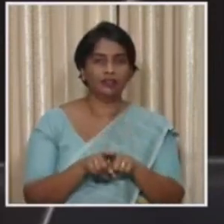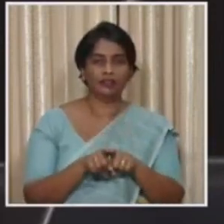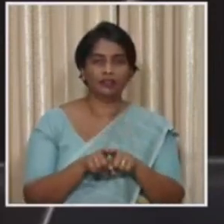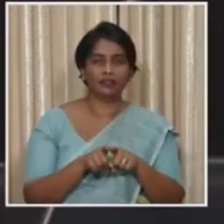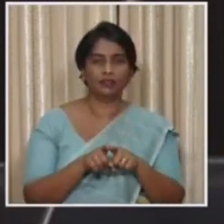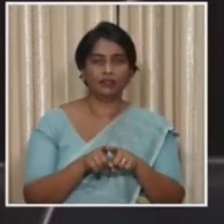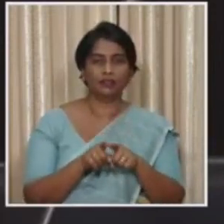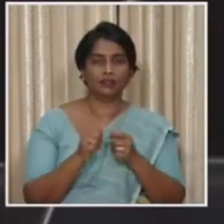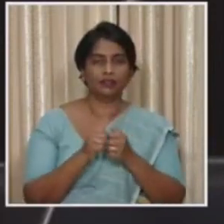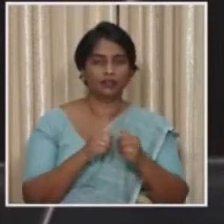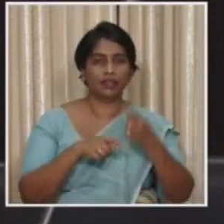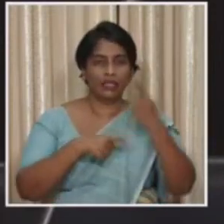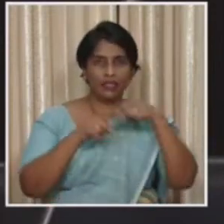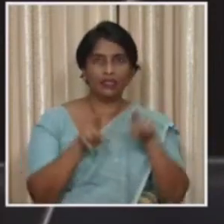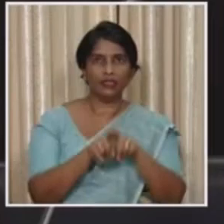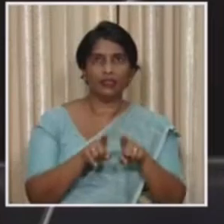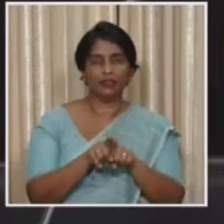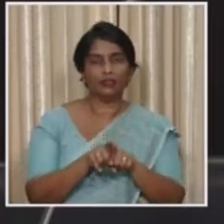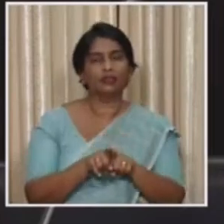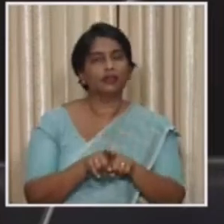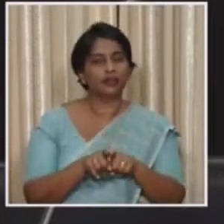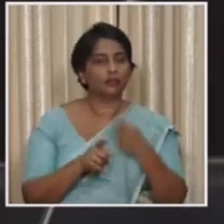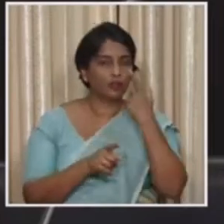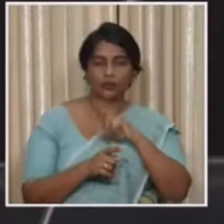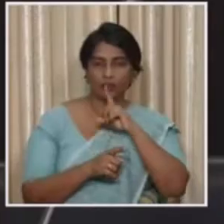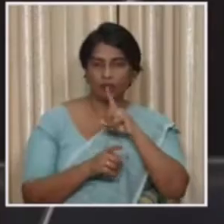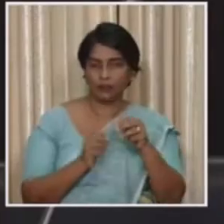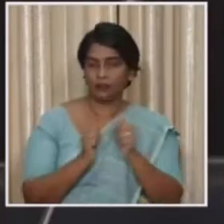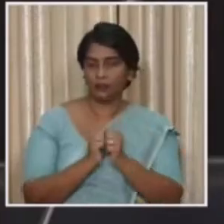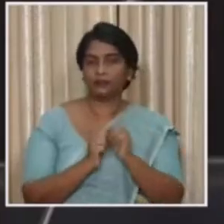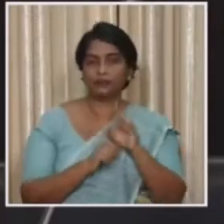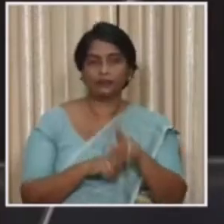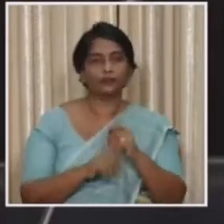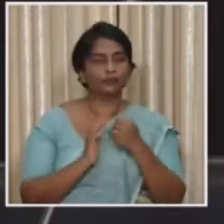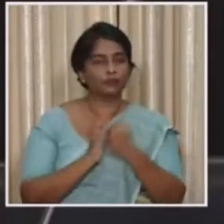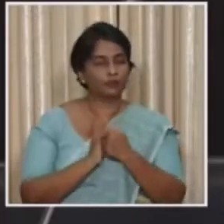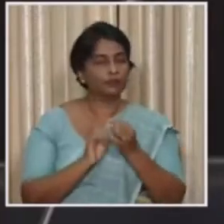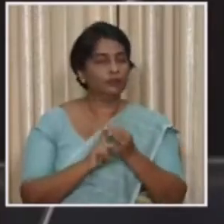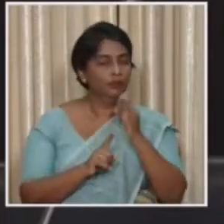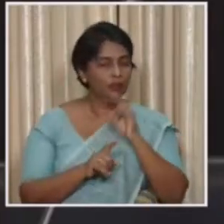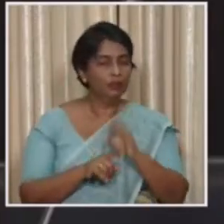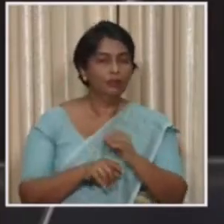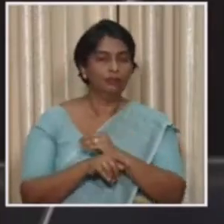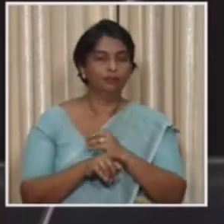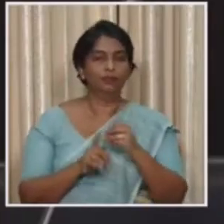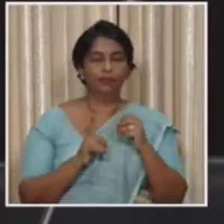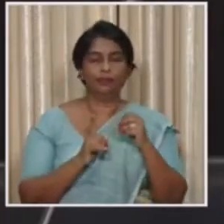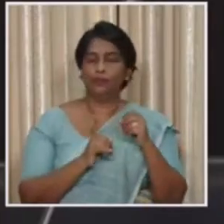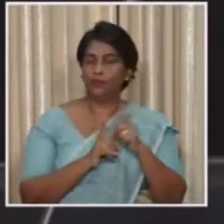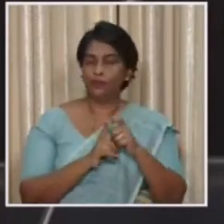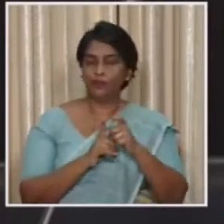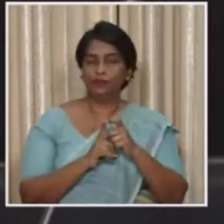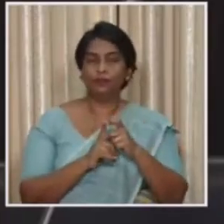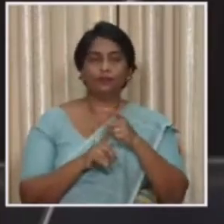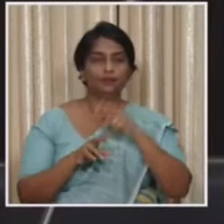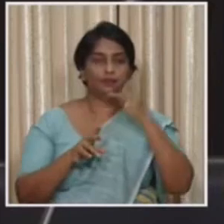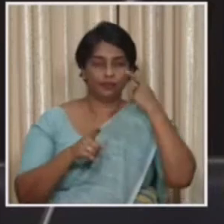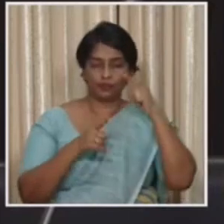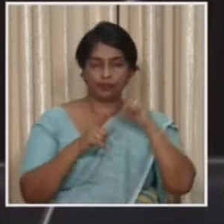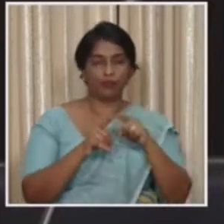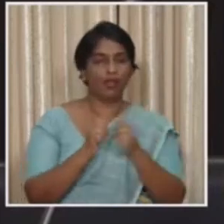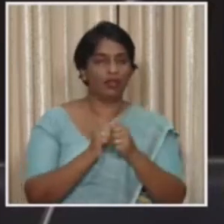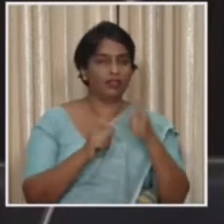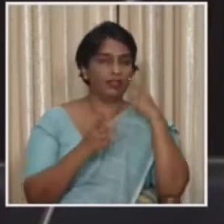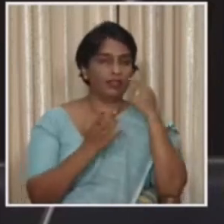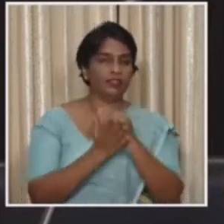தெரிவித்துக் கொள்கின்றேன் அதே போலதான் எங்களுடைய ஃபெஸ்டஸ் பெரேரா அவர்களுடைய துணைவியார் கௌரவ லரின் பெரேரா